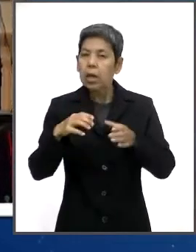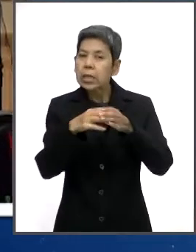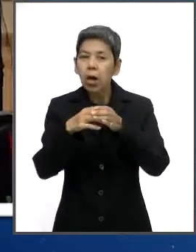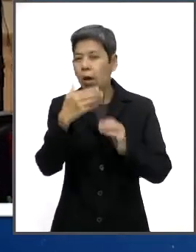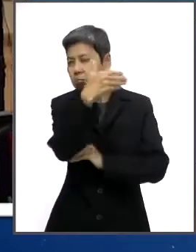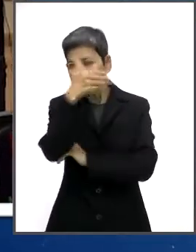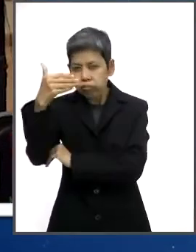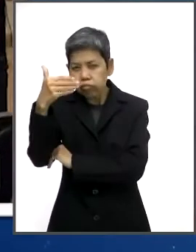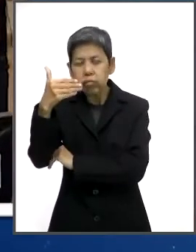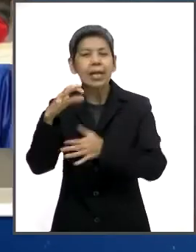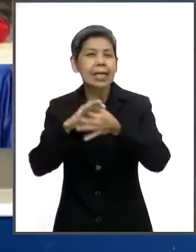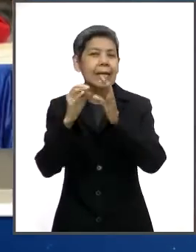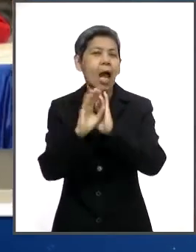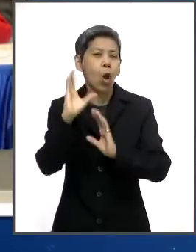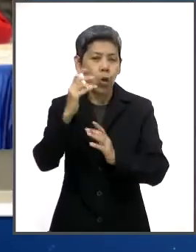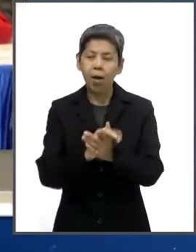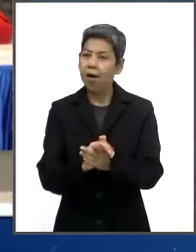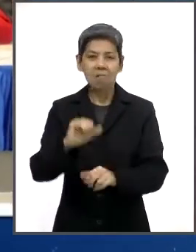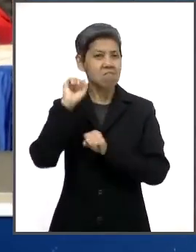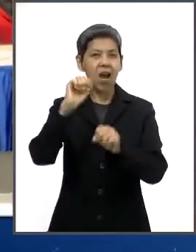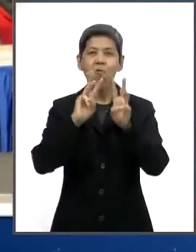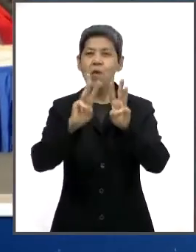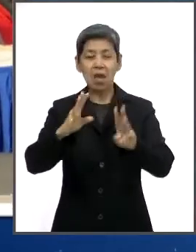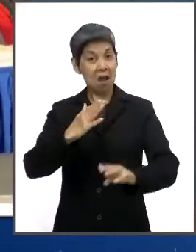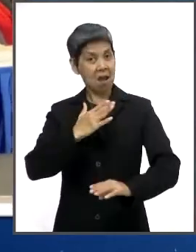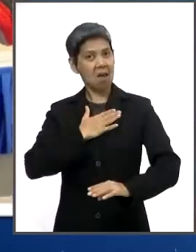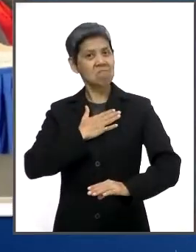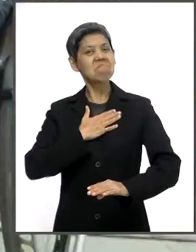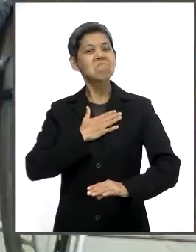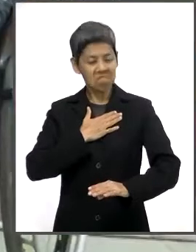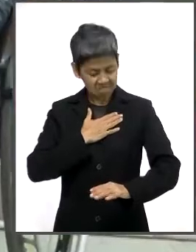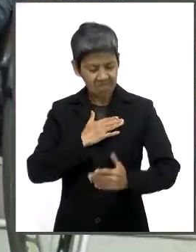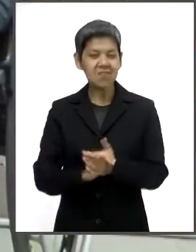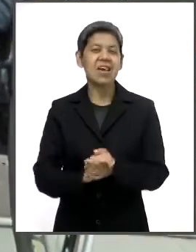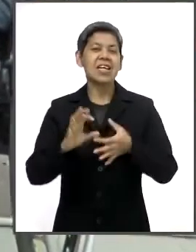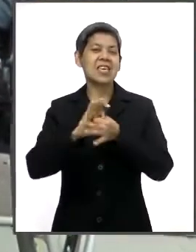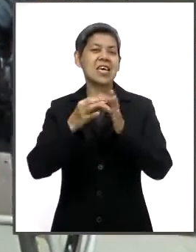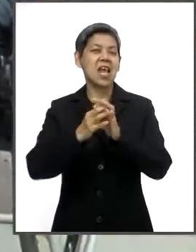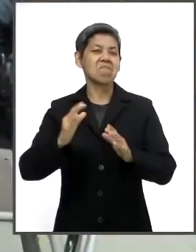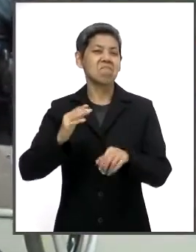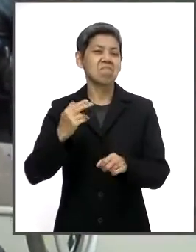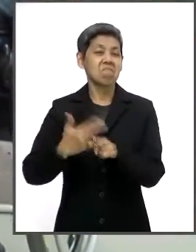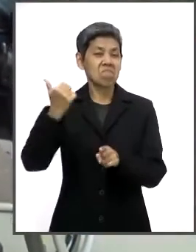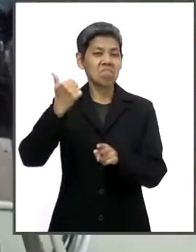ดับเพื่อจะไปพาราลิมปิกนะคะก็ประกาศในเว็บไซต์ว่าเราเป็นนักกีฬ